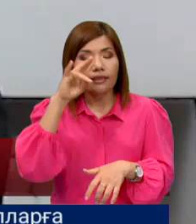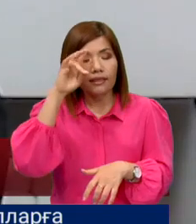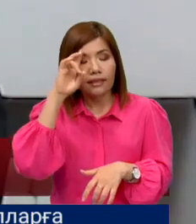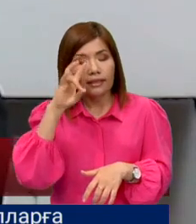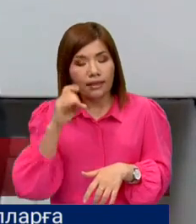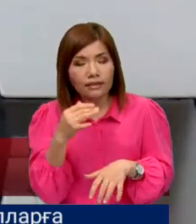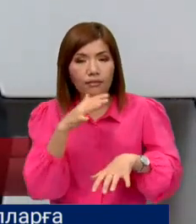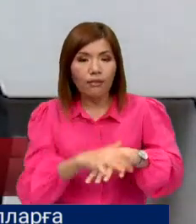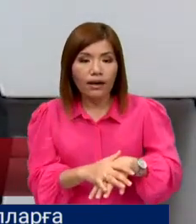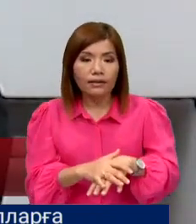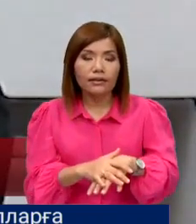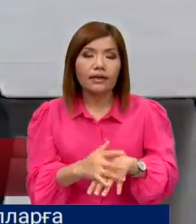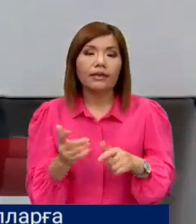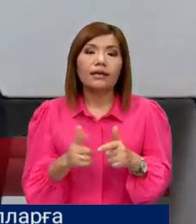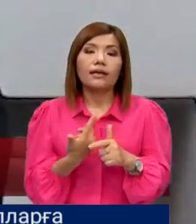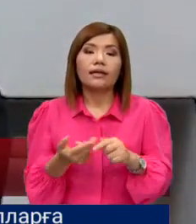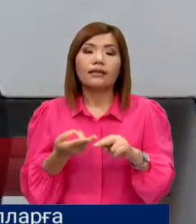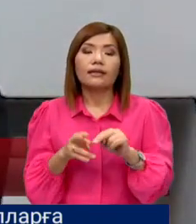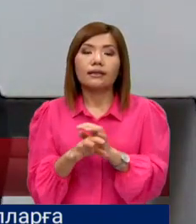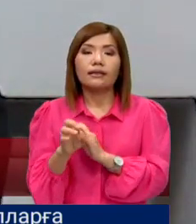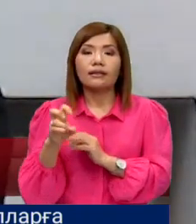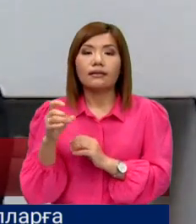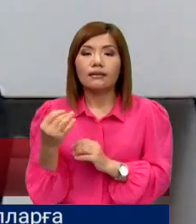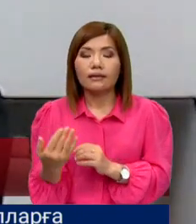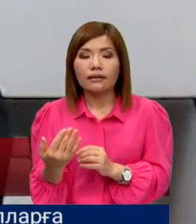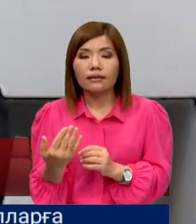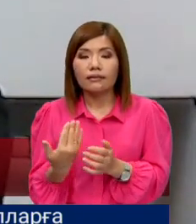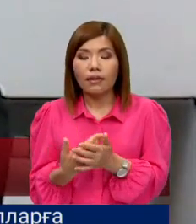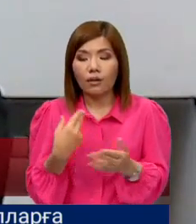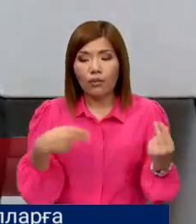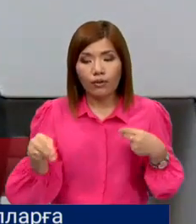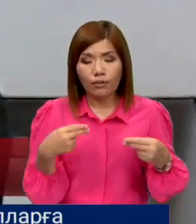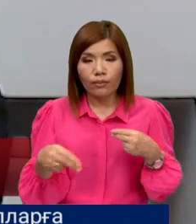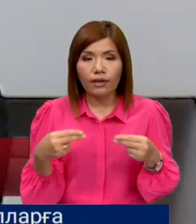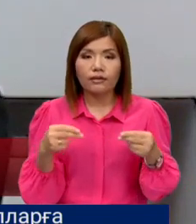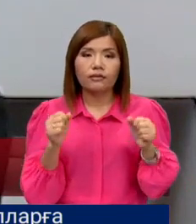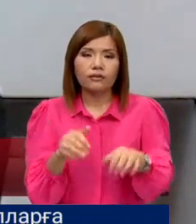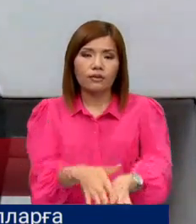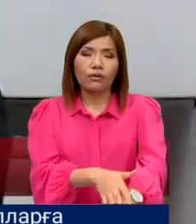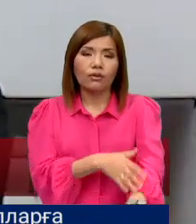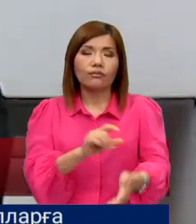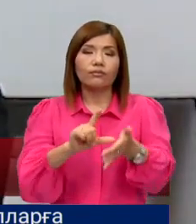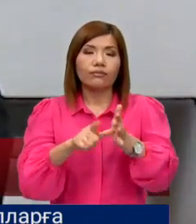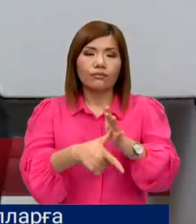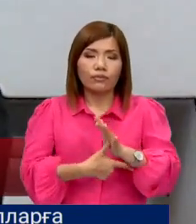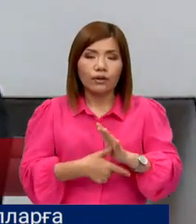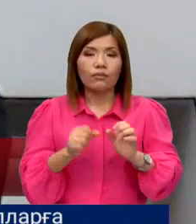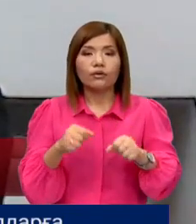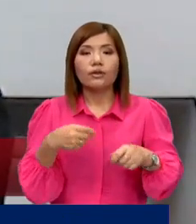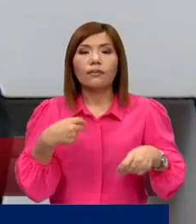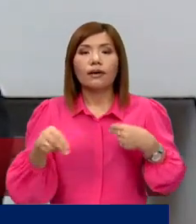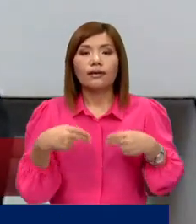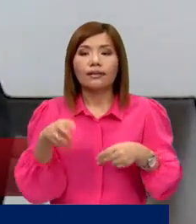в краткосрочные ноты Нацбанка можно вкладываться, покупать какие на долгосрочную перспективу, например, покупать